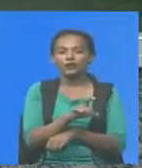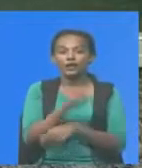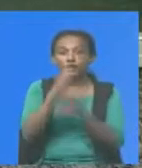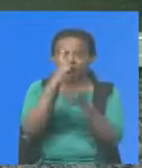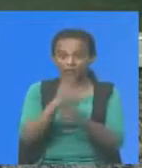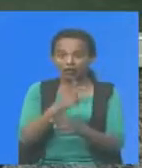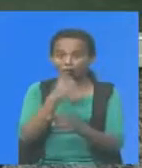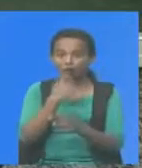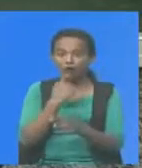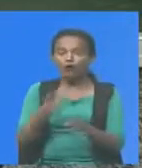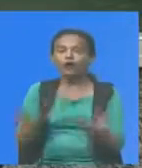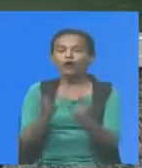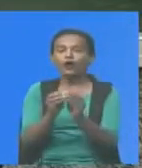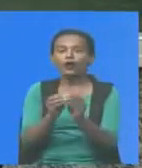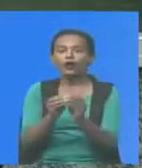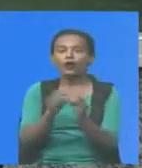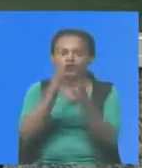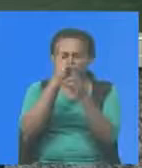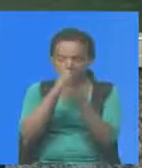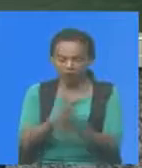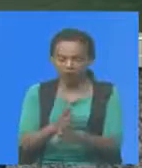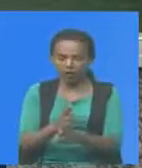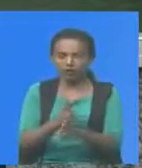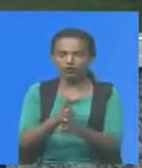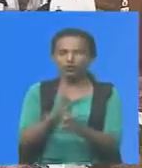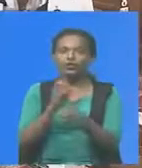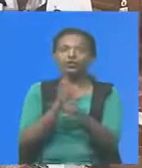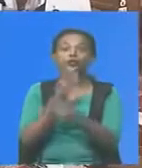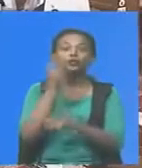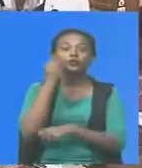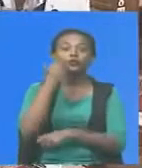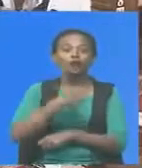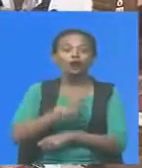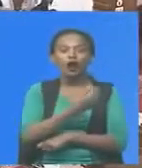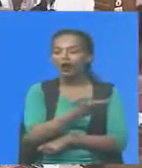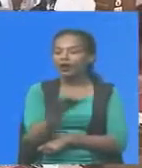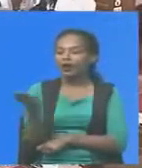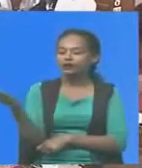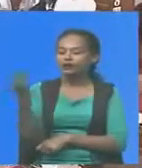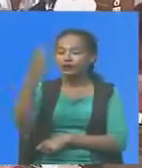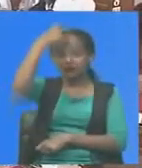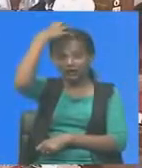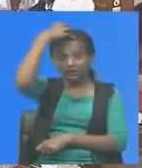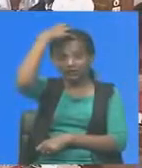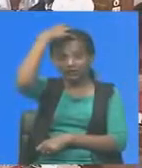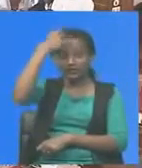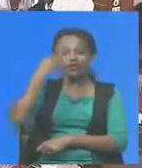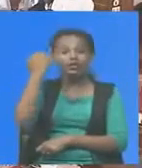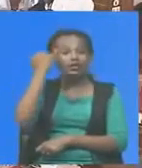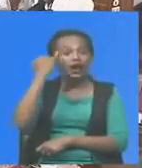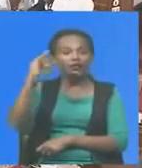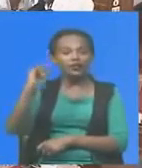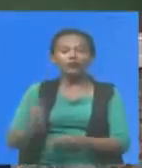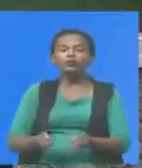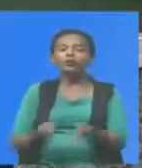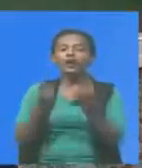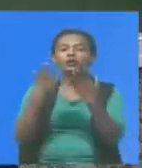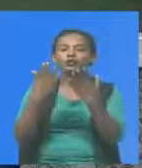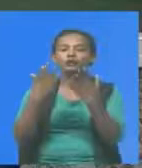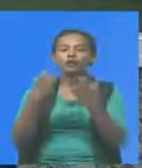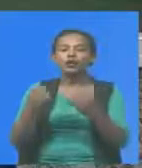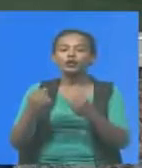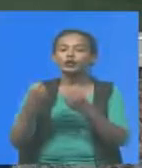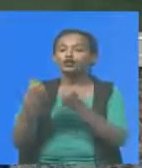የተከበሩ አፈ ጉባኤ፣ የተከበራችሁ የምክር ቤት አባላት፣ መንግስት የሐሳብ ብዝሃነት